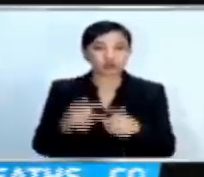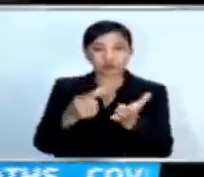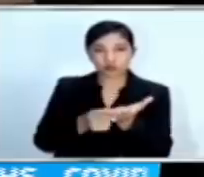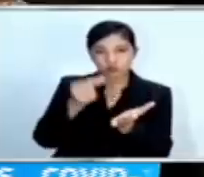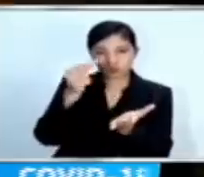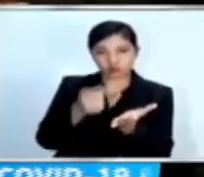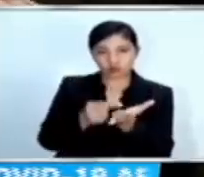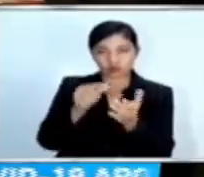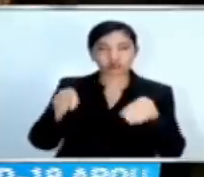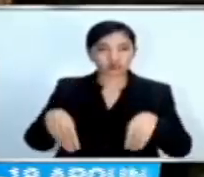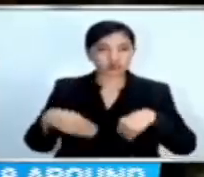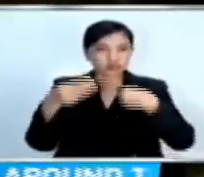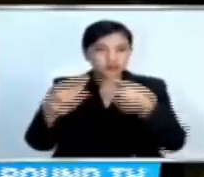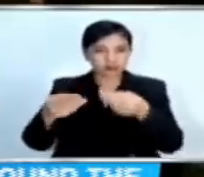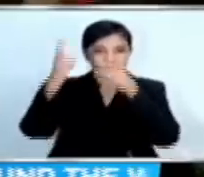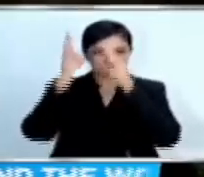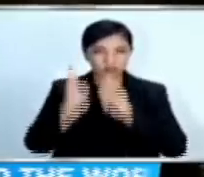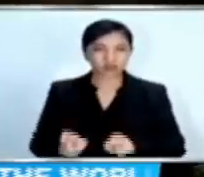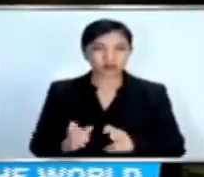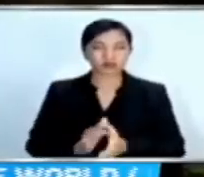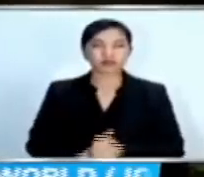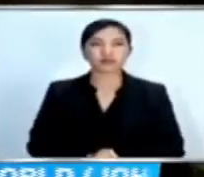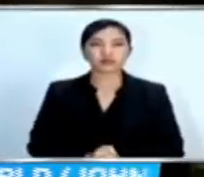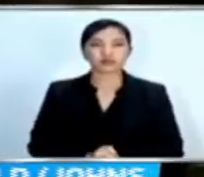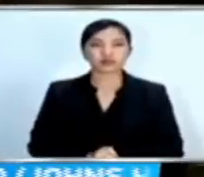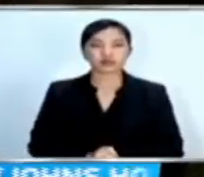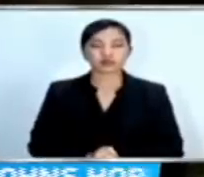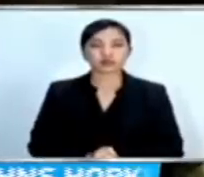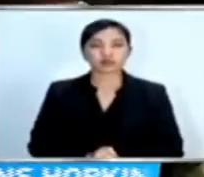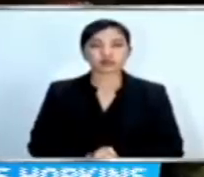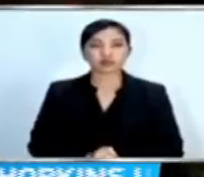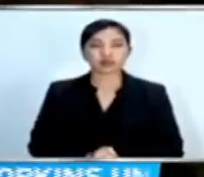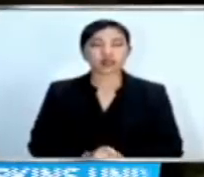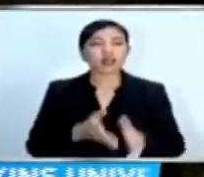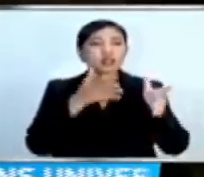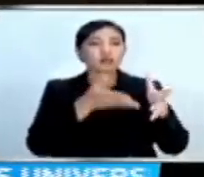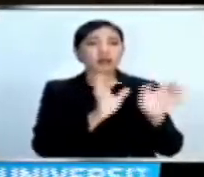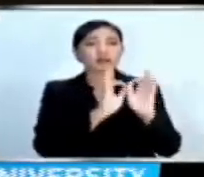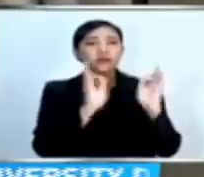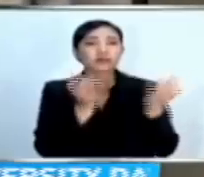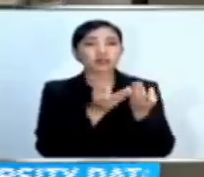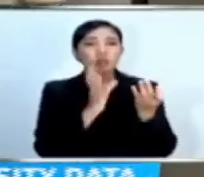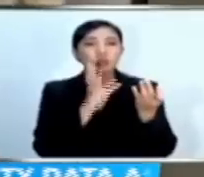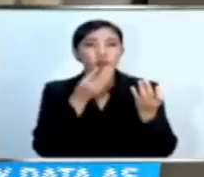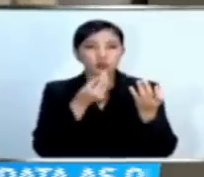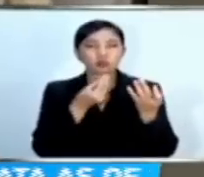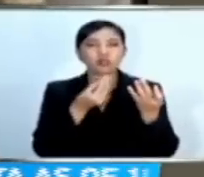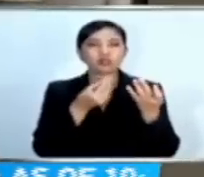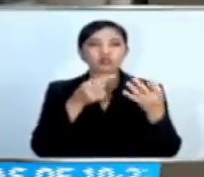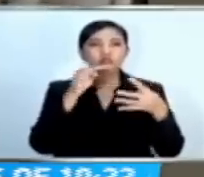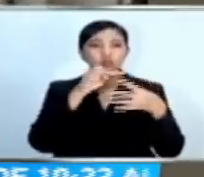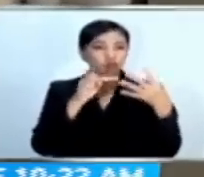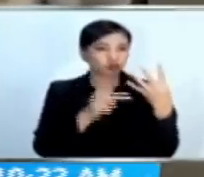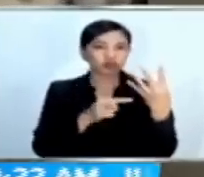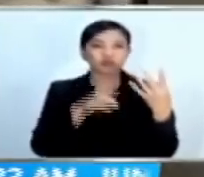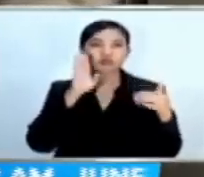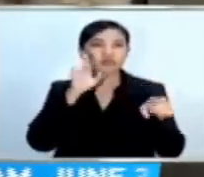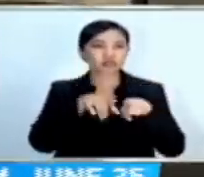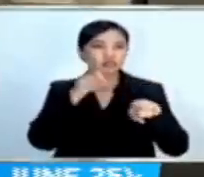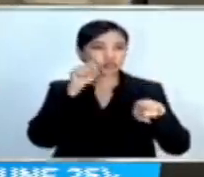eleksyon. Naulila ni Pinoy ang mga kapatid na sina Balsi, Pinky, Biel at Chris at walong pamangkin.